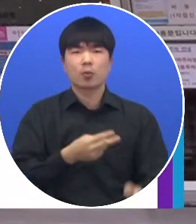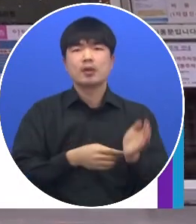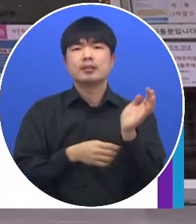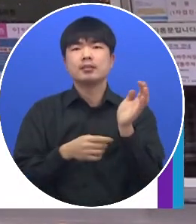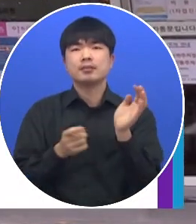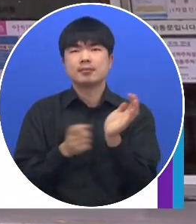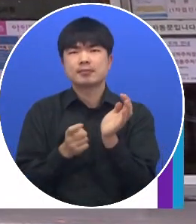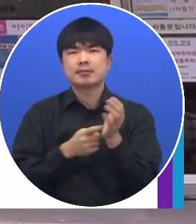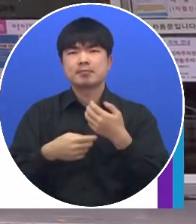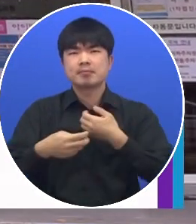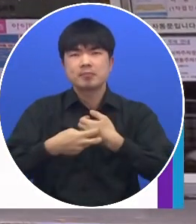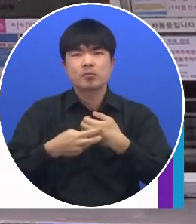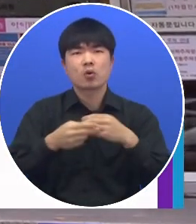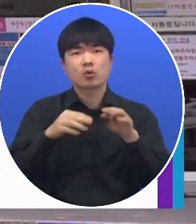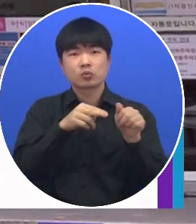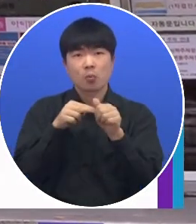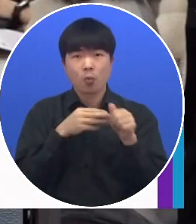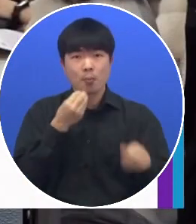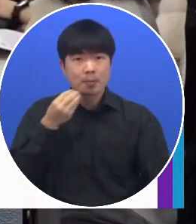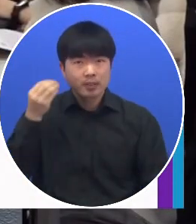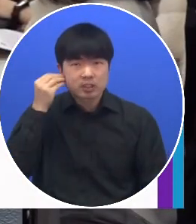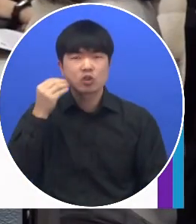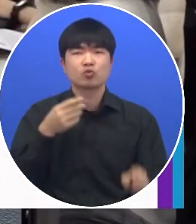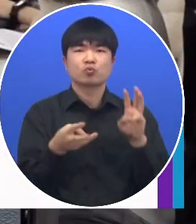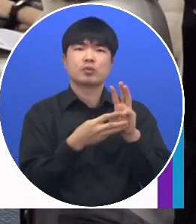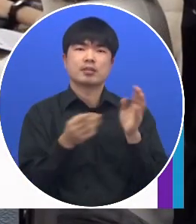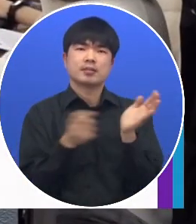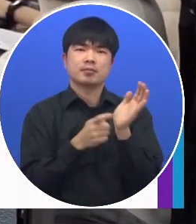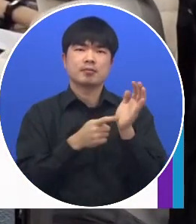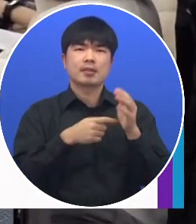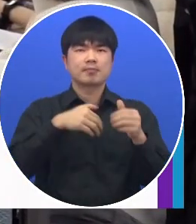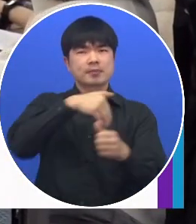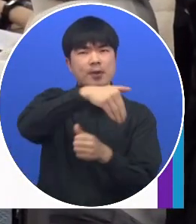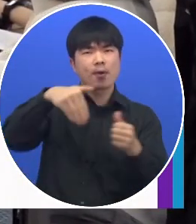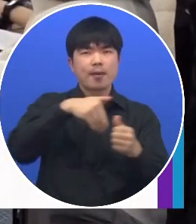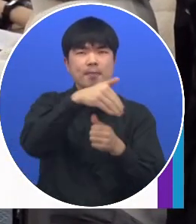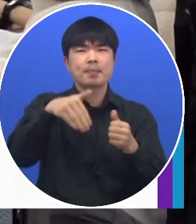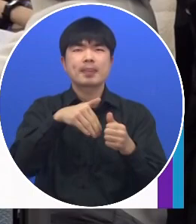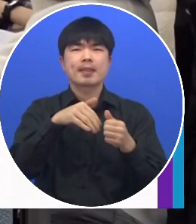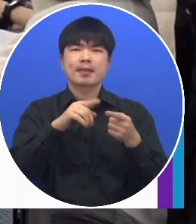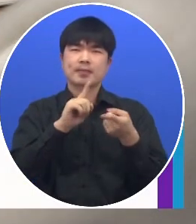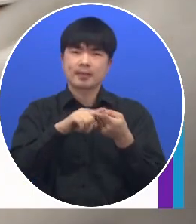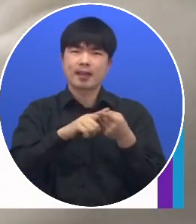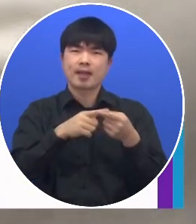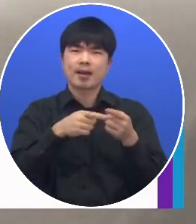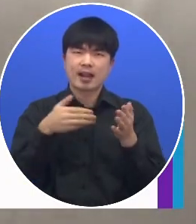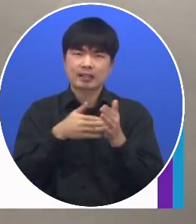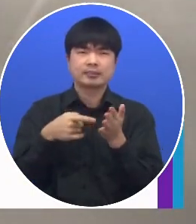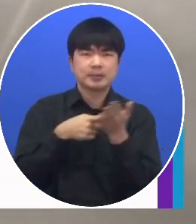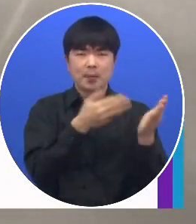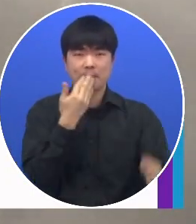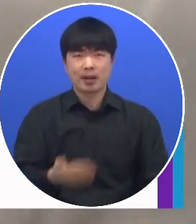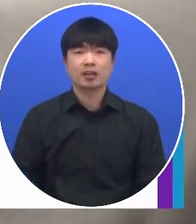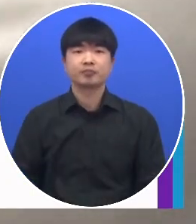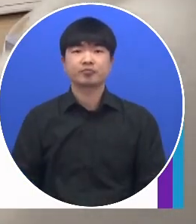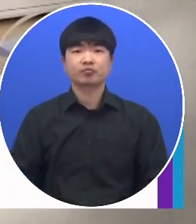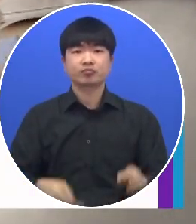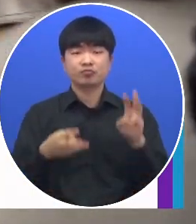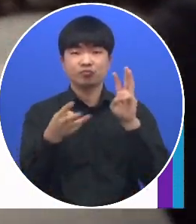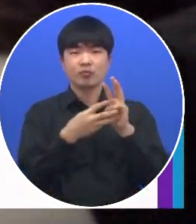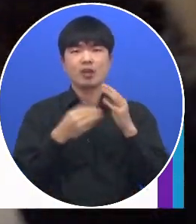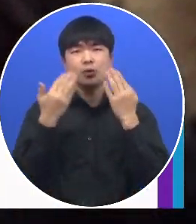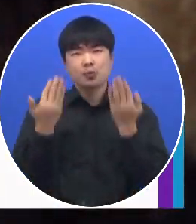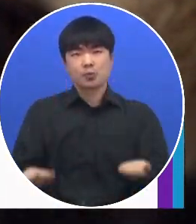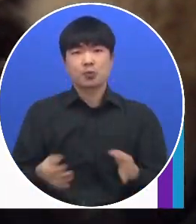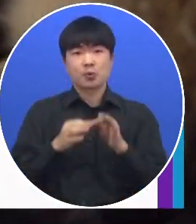응급의료정보 홈페이지 마지막으로 중랑구 응급의료 상황실까지 이용하실 수 있는데요 중랑구는 설